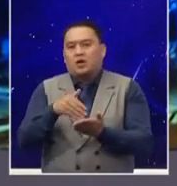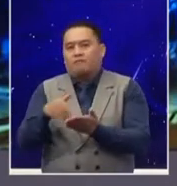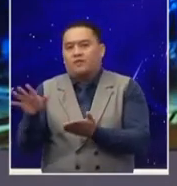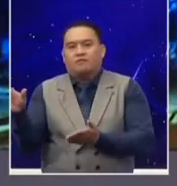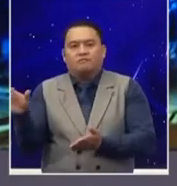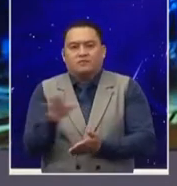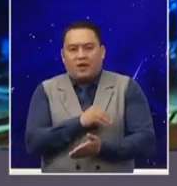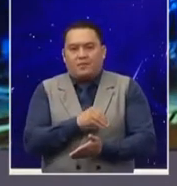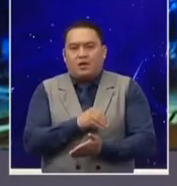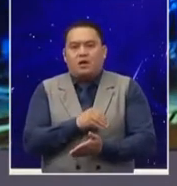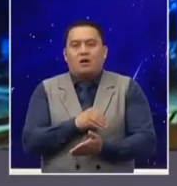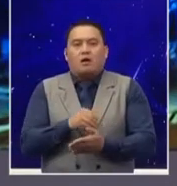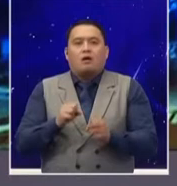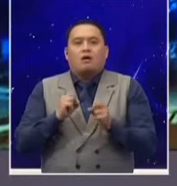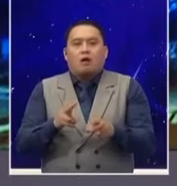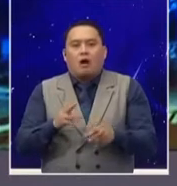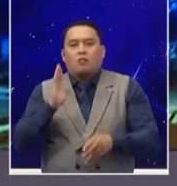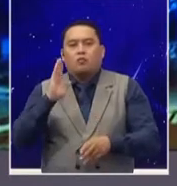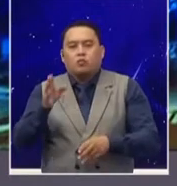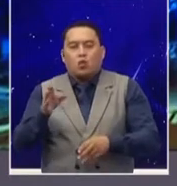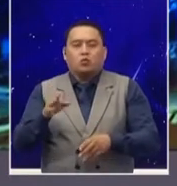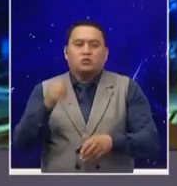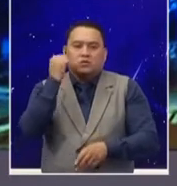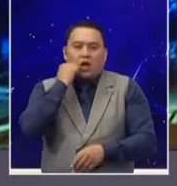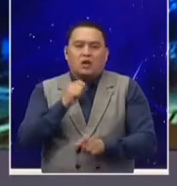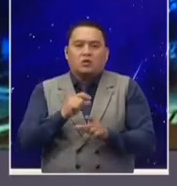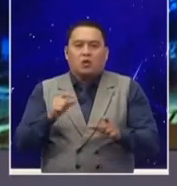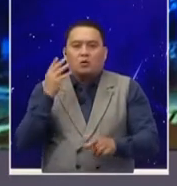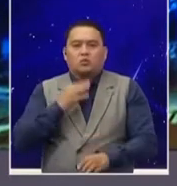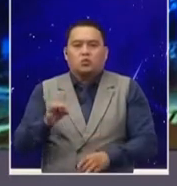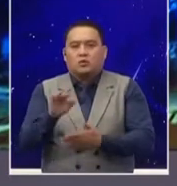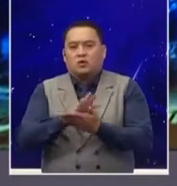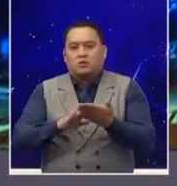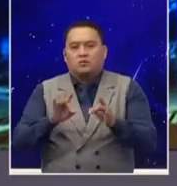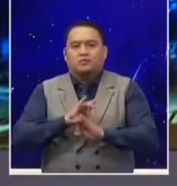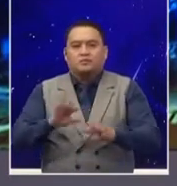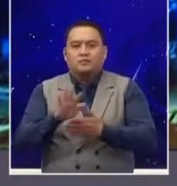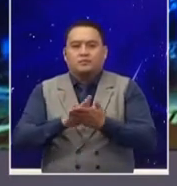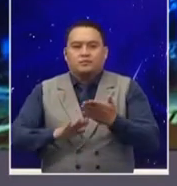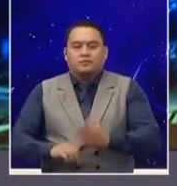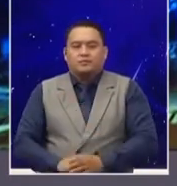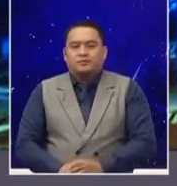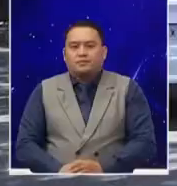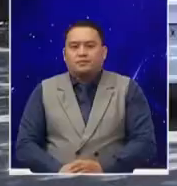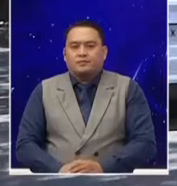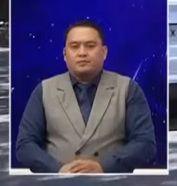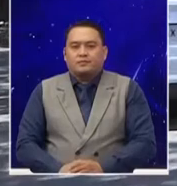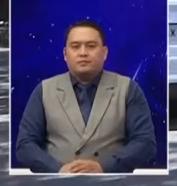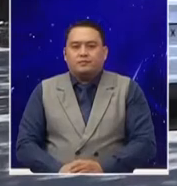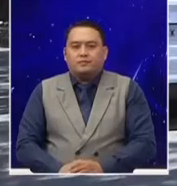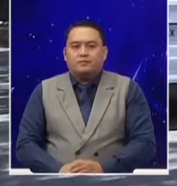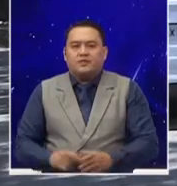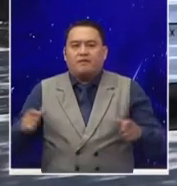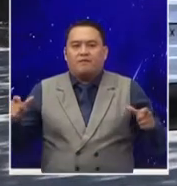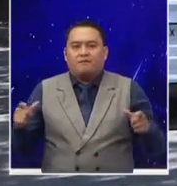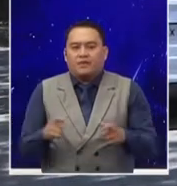мероприятия отменены. Как встретят нынешнюю декаду пожилых людей в ЖТСУ, узнавал Ануар Амангельдинов. С момента